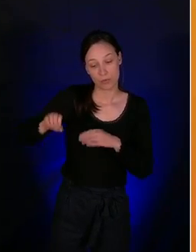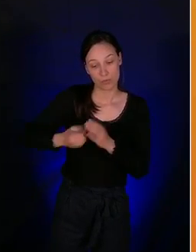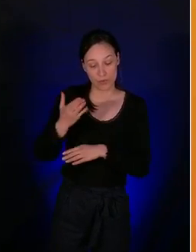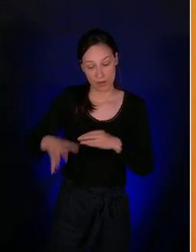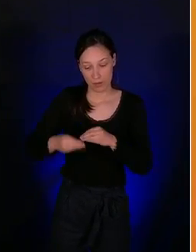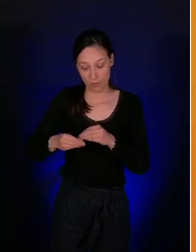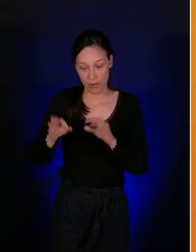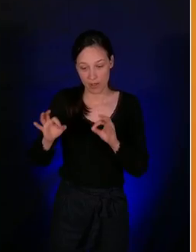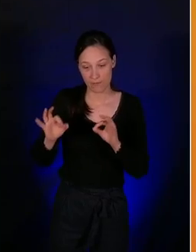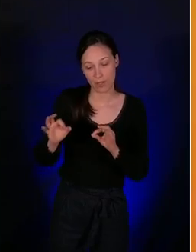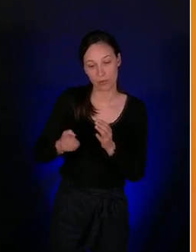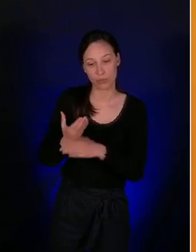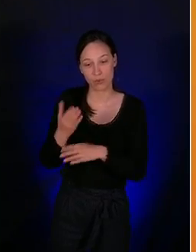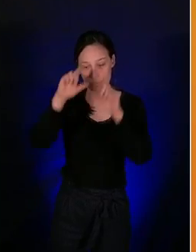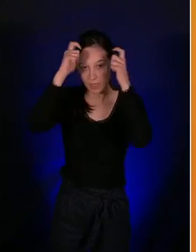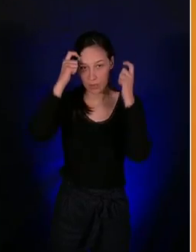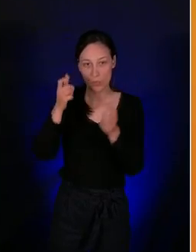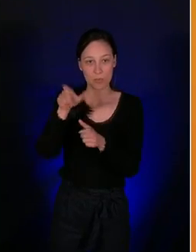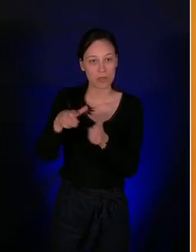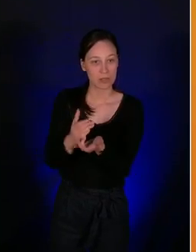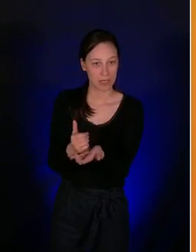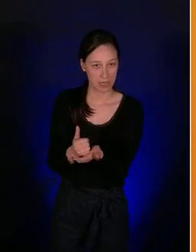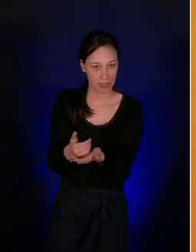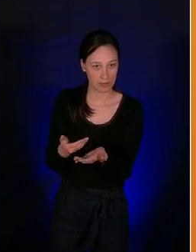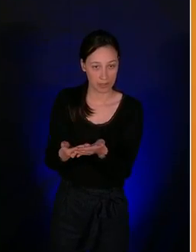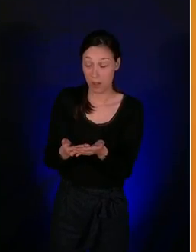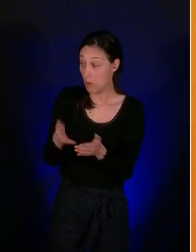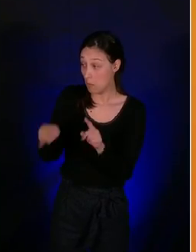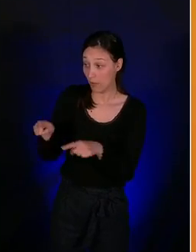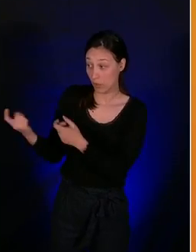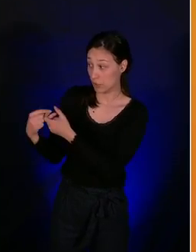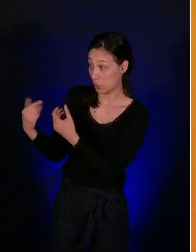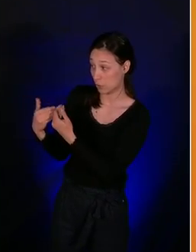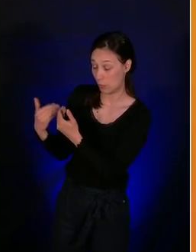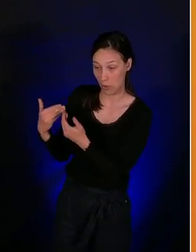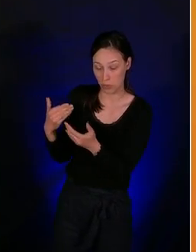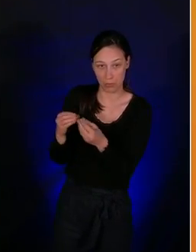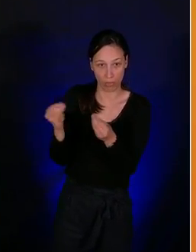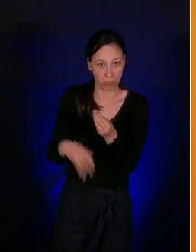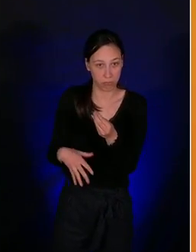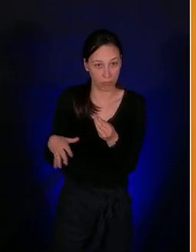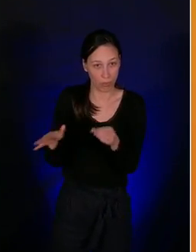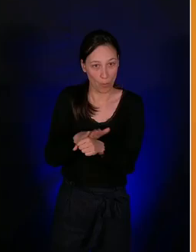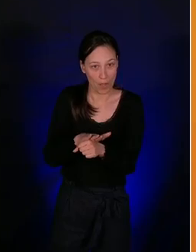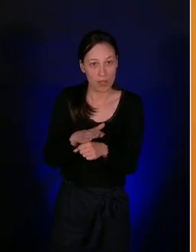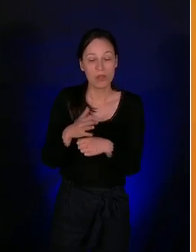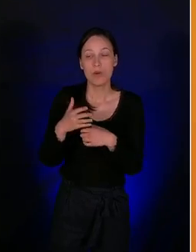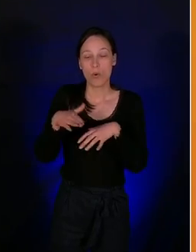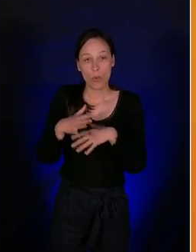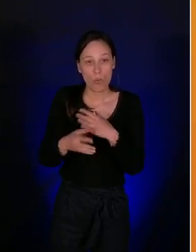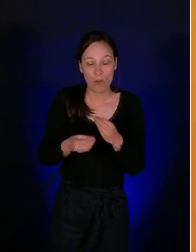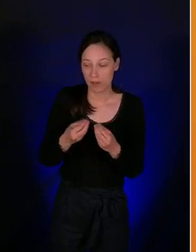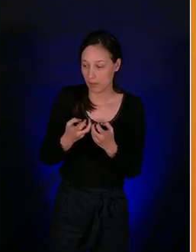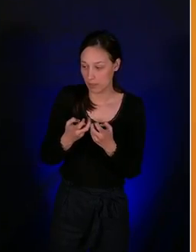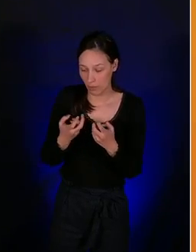NSTS, allant parfois jusqu'à la demande de retrait pur et simple, mais plus majoritairement sur un travail